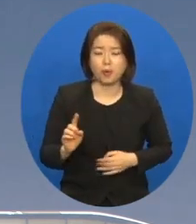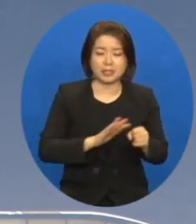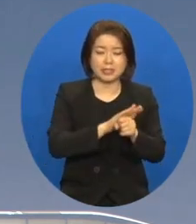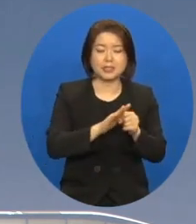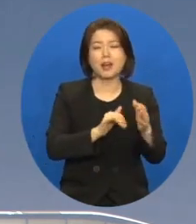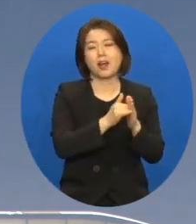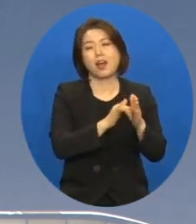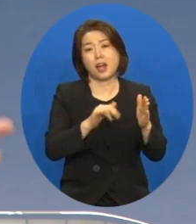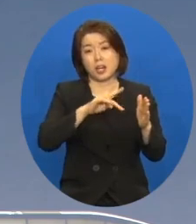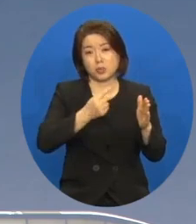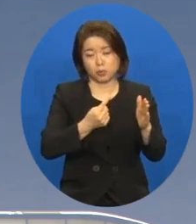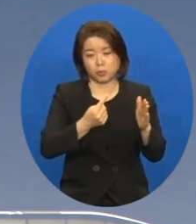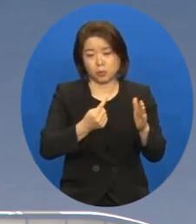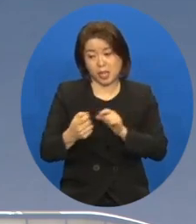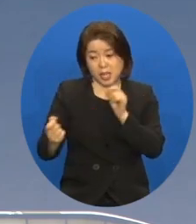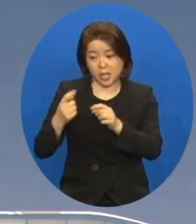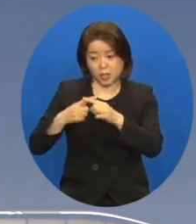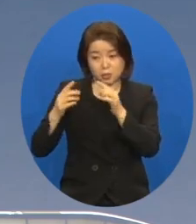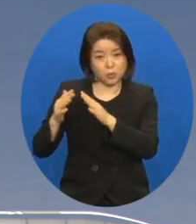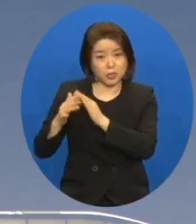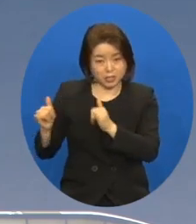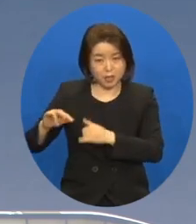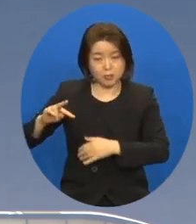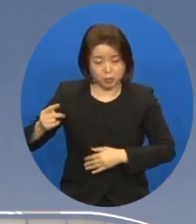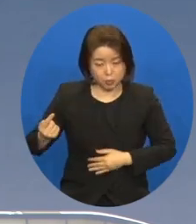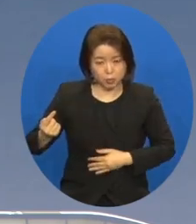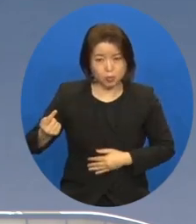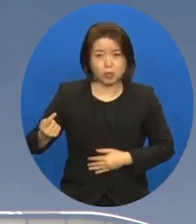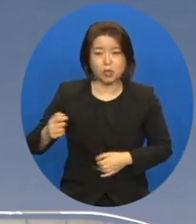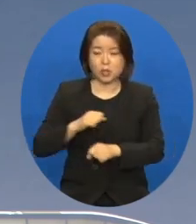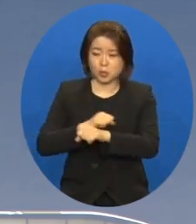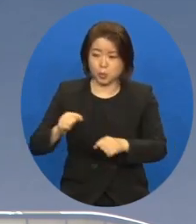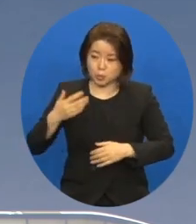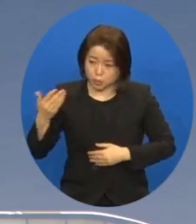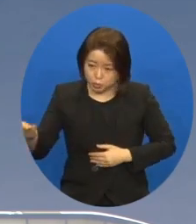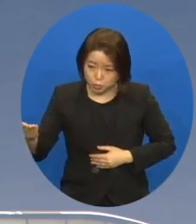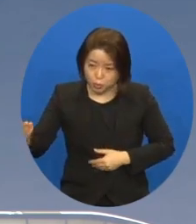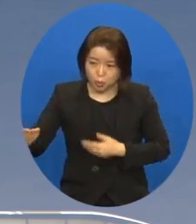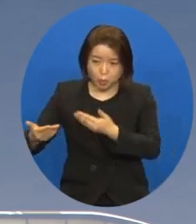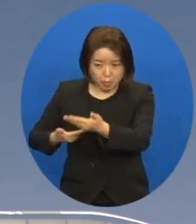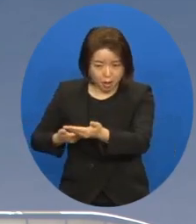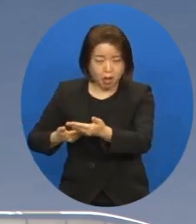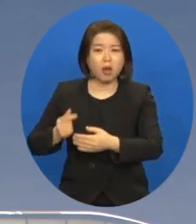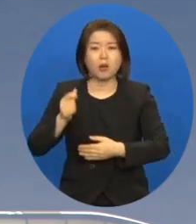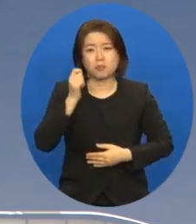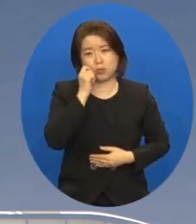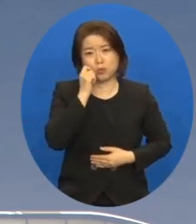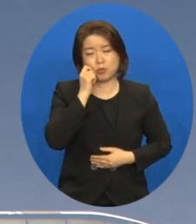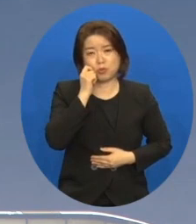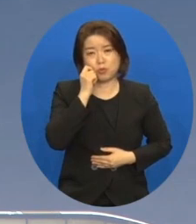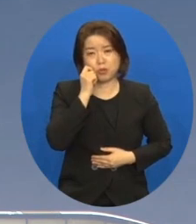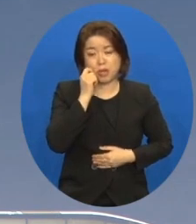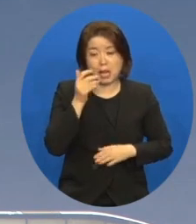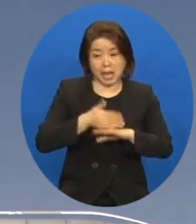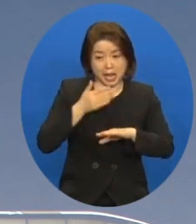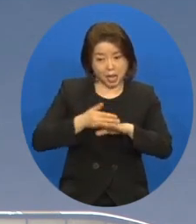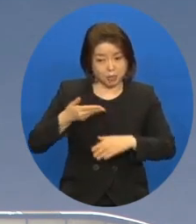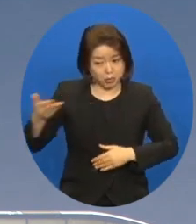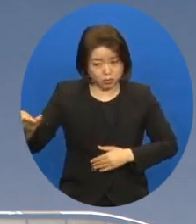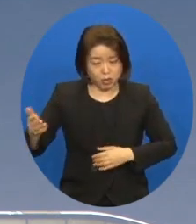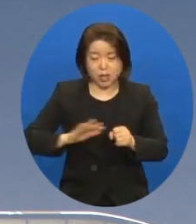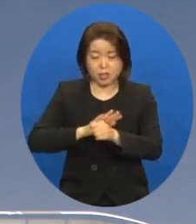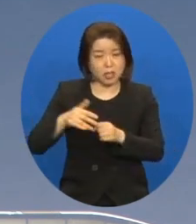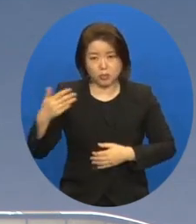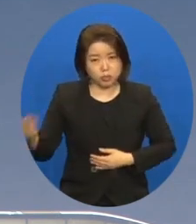가족조차, 가까운 교우들조차 용서받지도 못했고 용서하지도 못했고 감사하지도